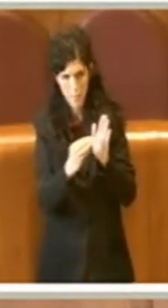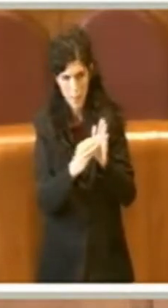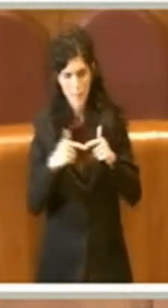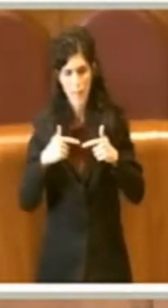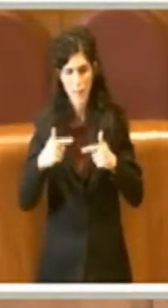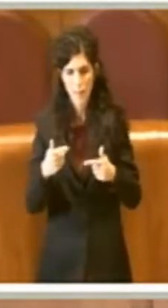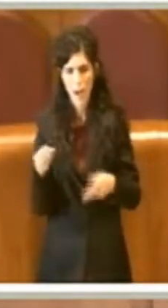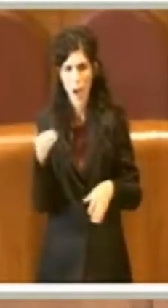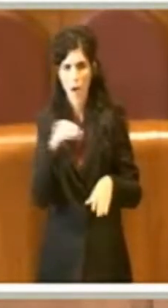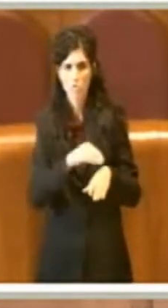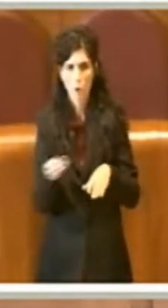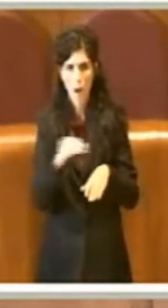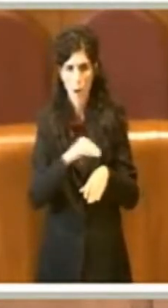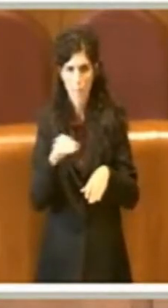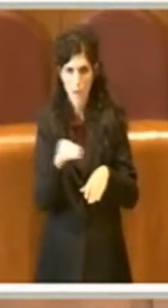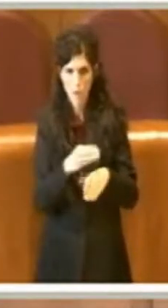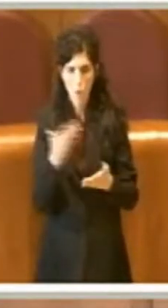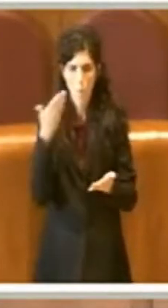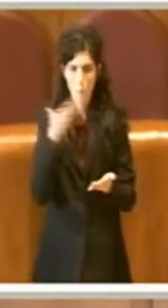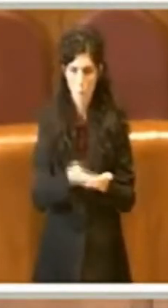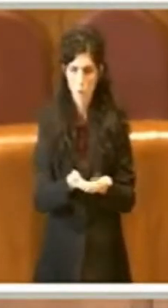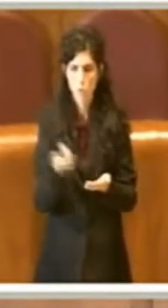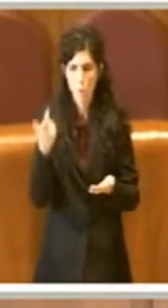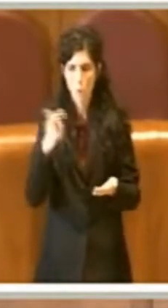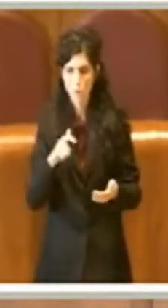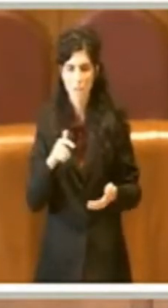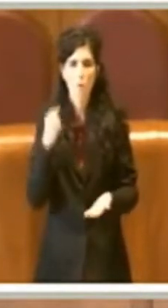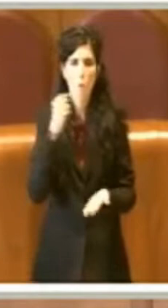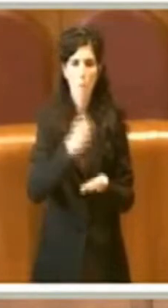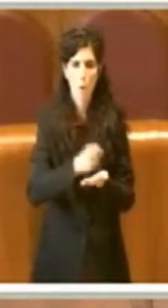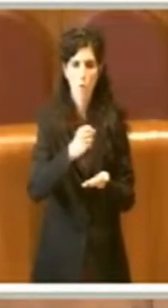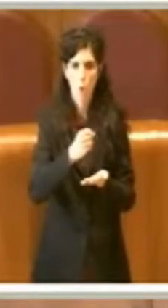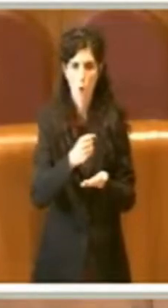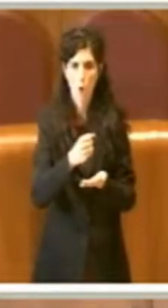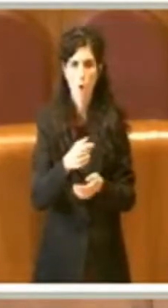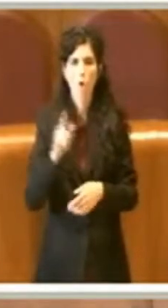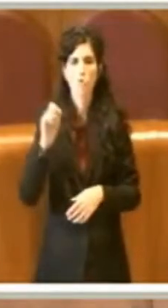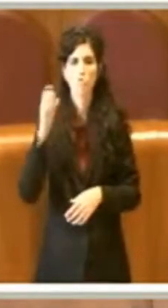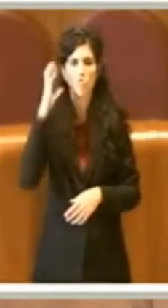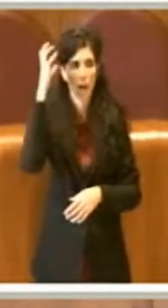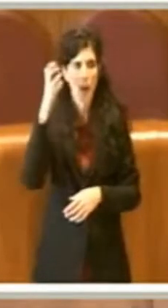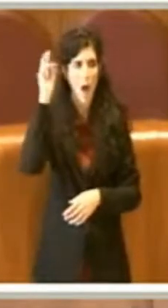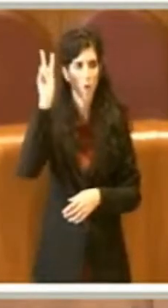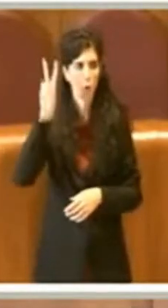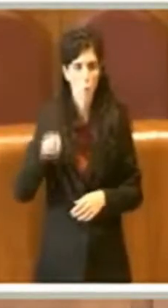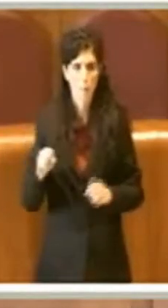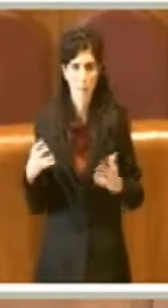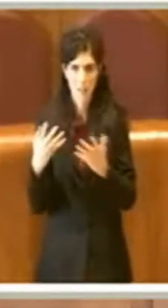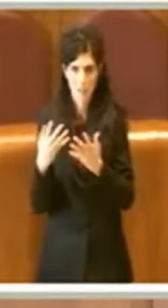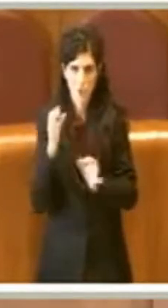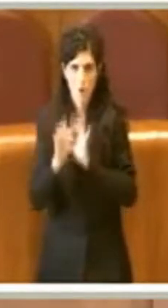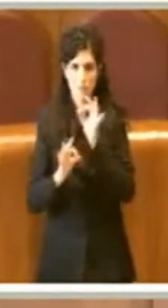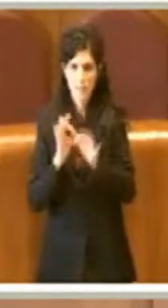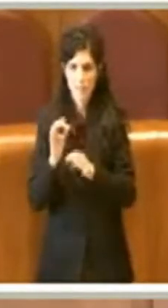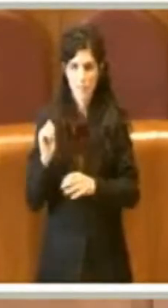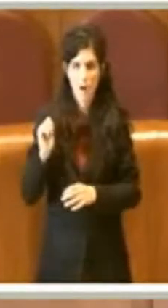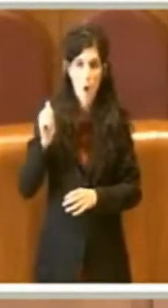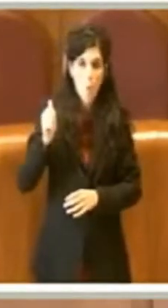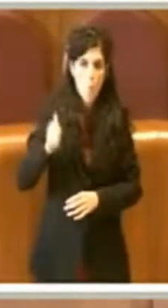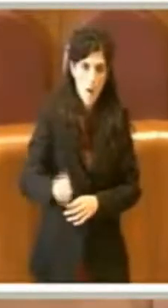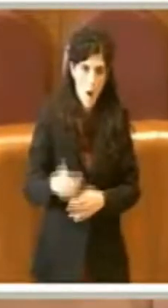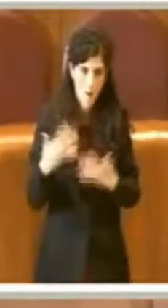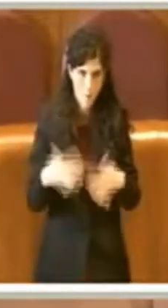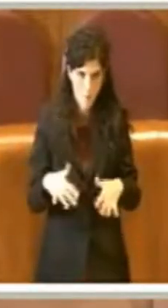proposta perché come detto era stata protocollata nel gennaio del 2019 quindi passato ormai un anno si è dovuta